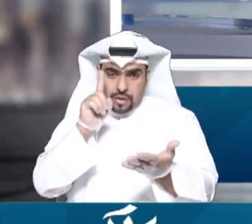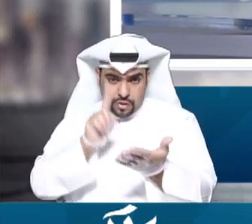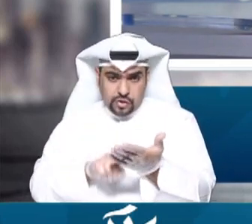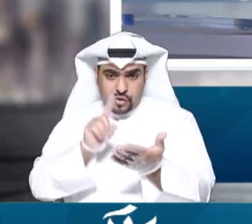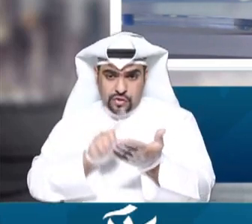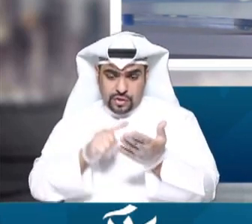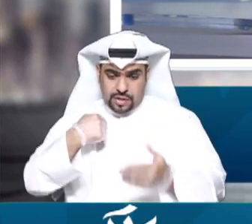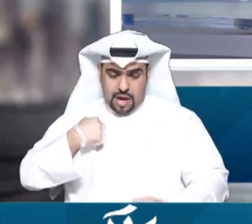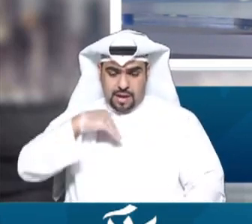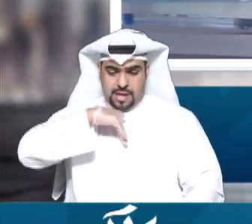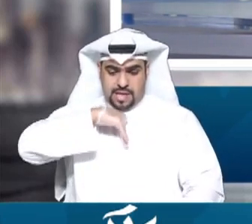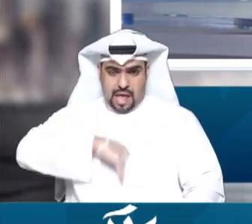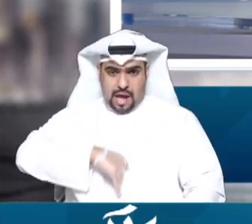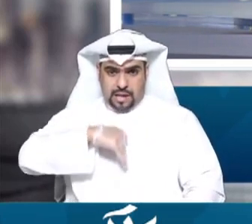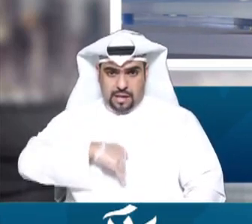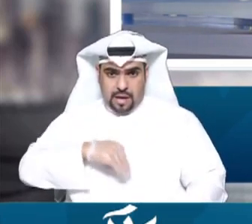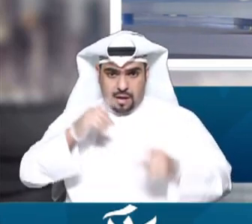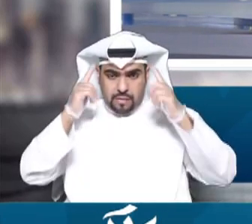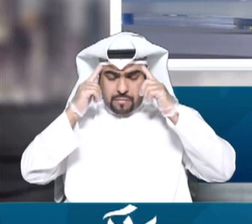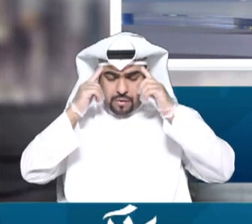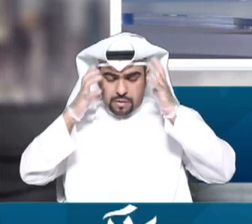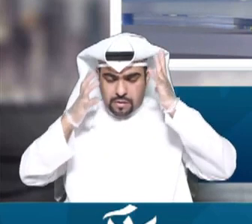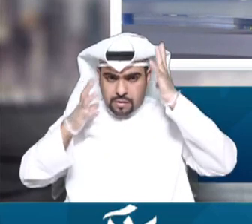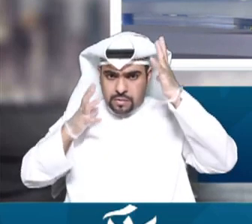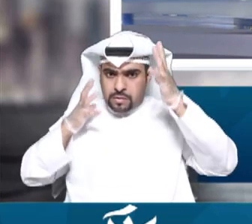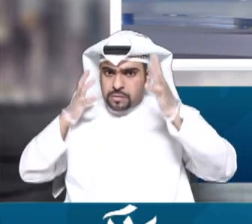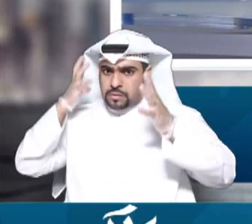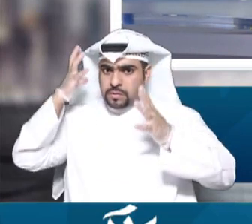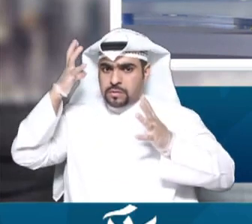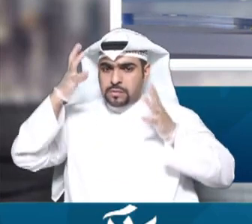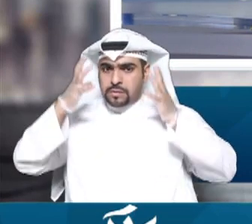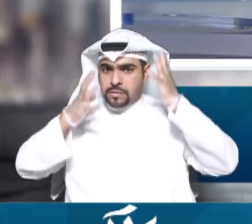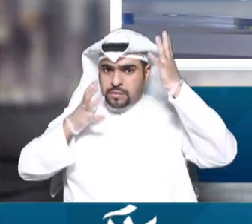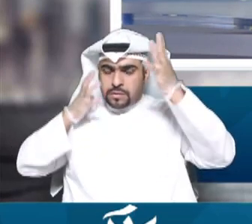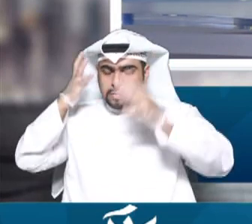يلعب تفكيره، يلعب بكل